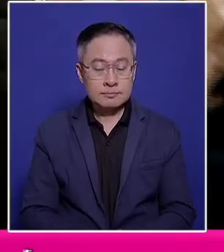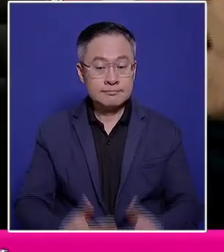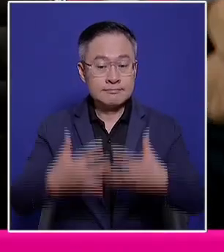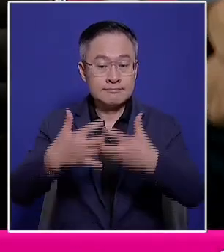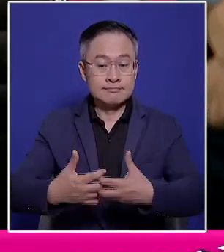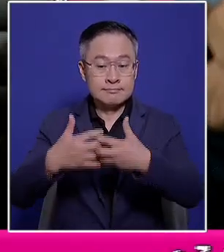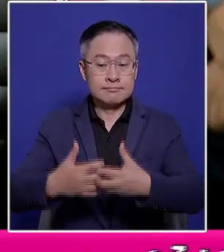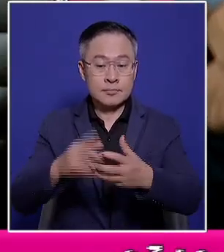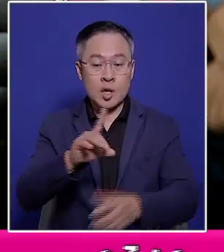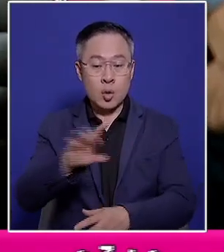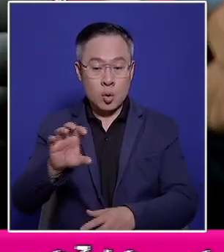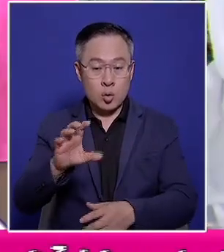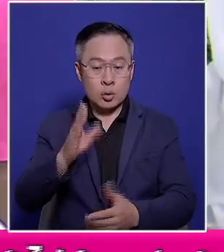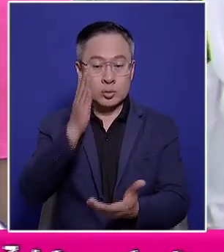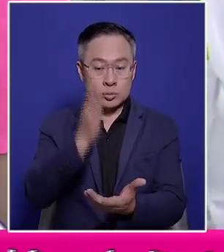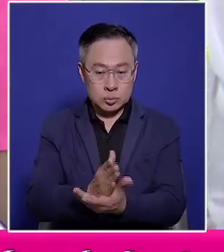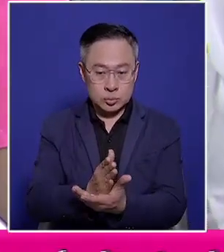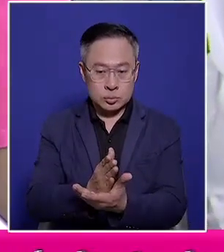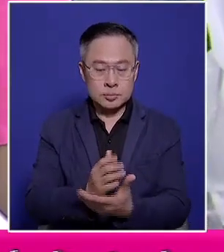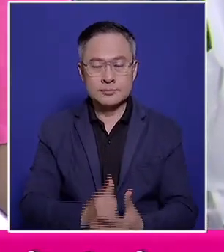หลักร้อย